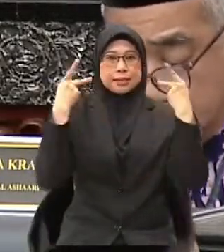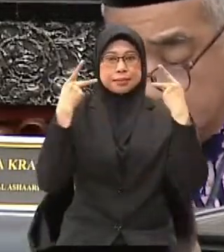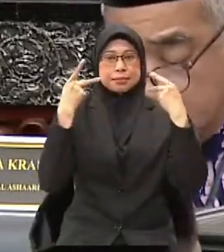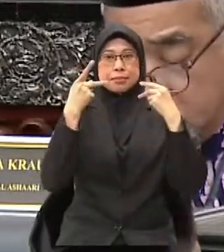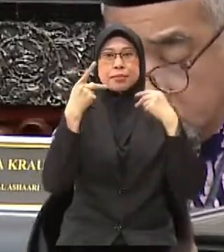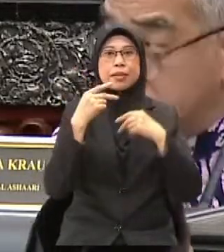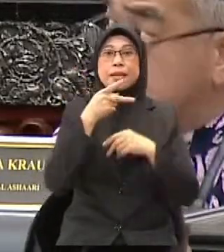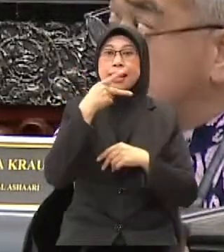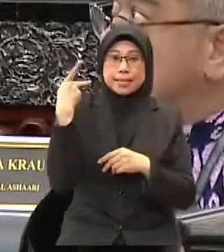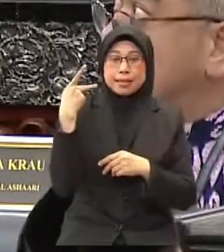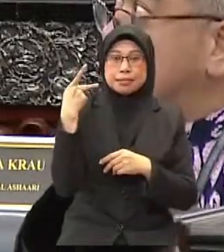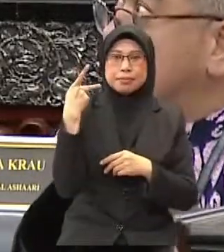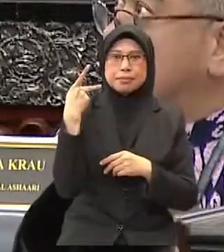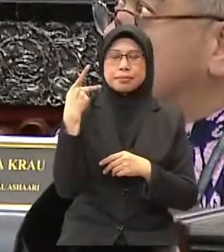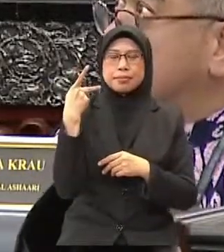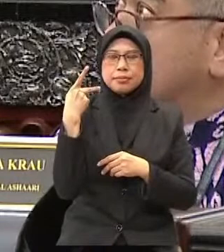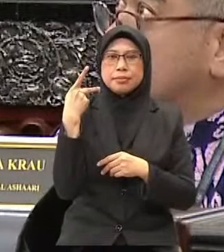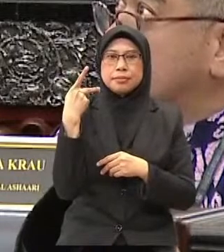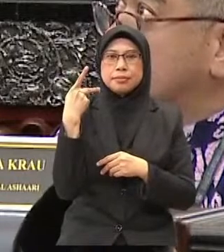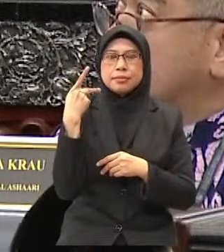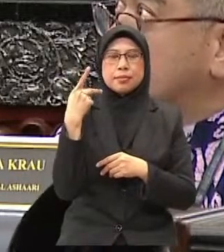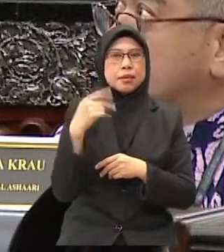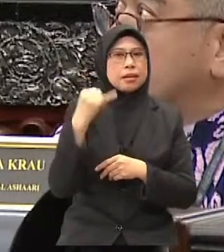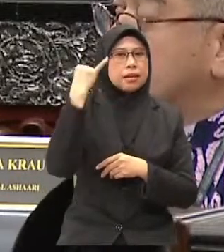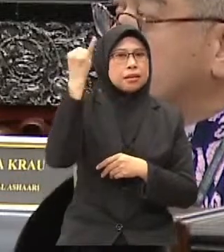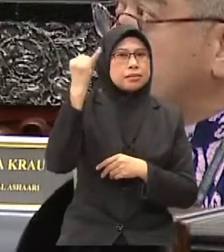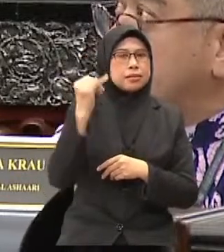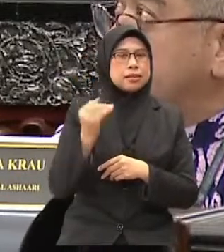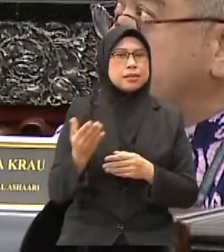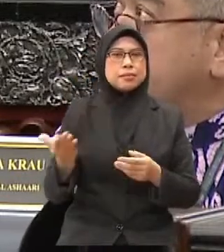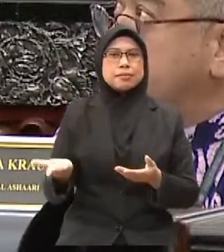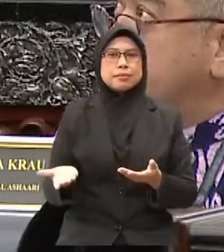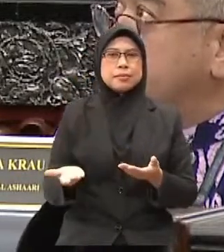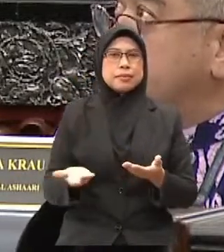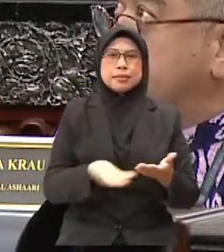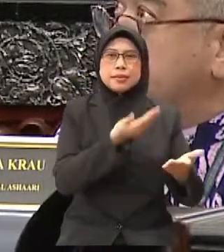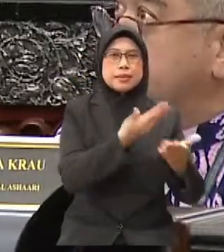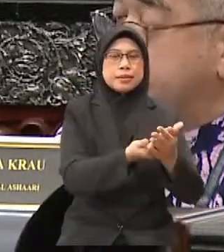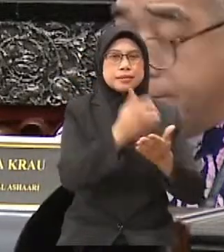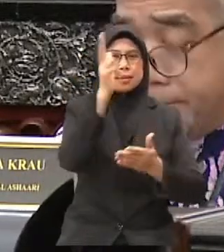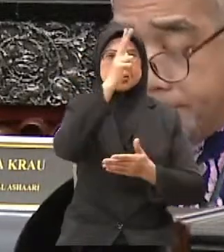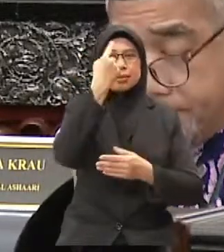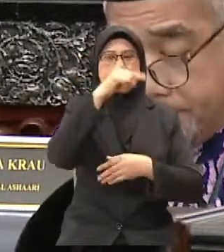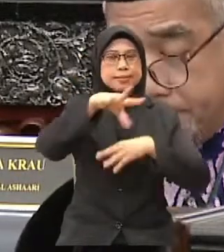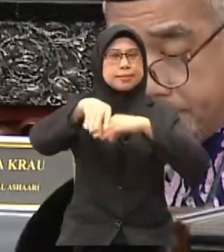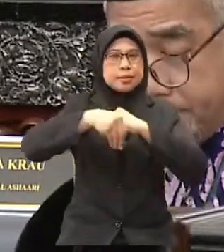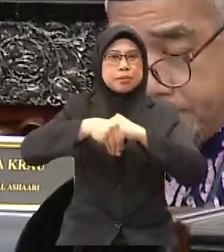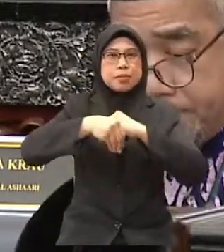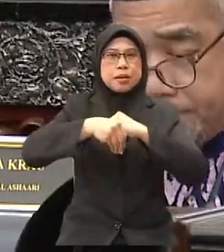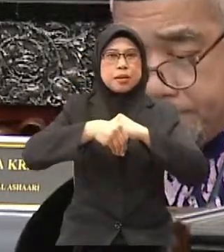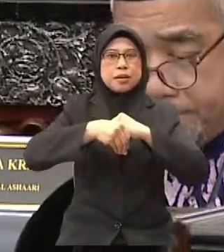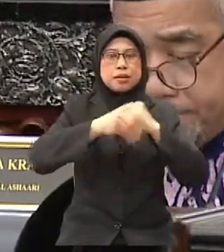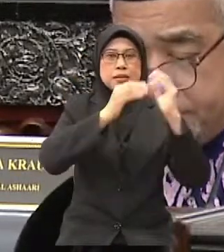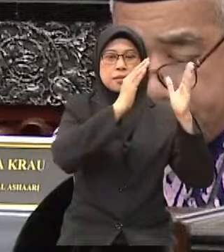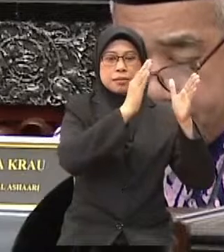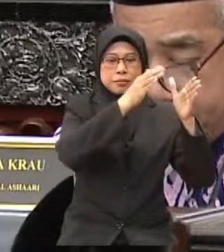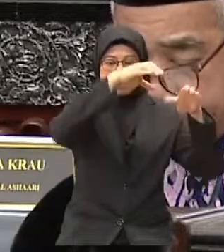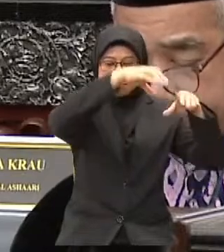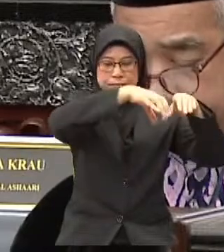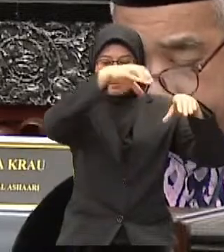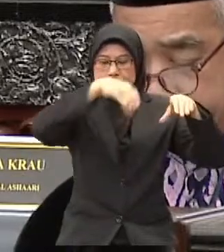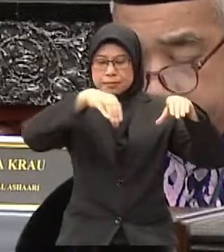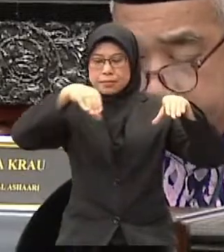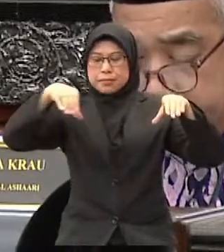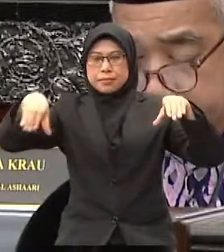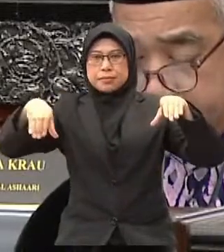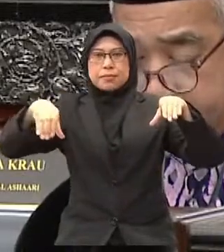dan Adakah kerajaan bercadang dan apakah pelan kerajaan untuk menambah kach wanita ini disebabkan